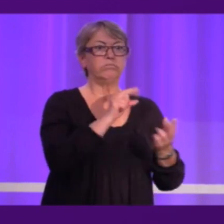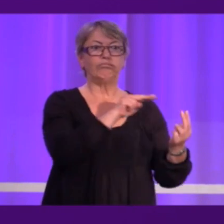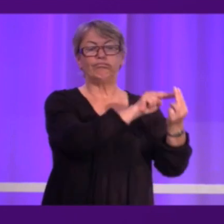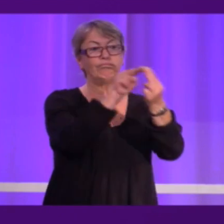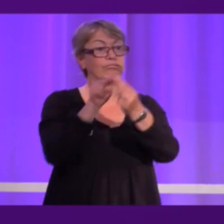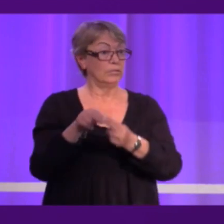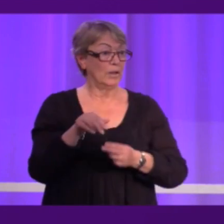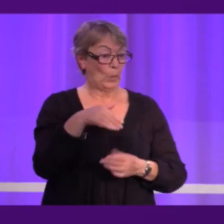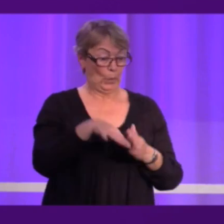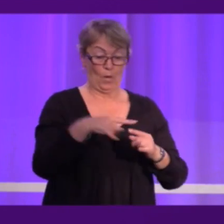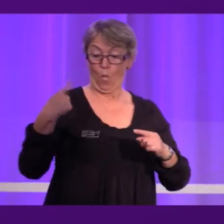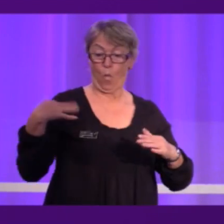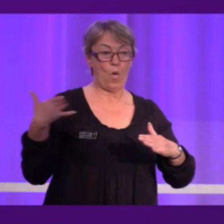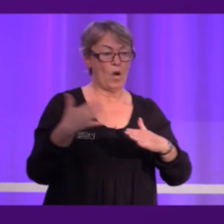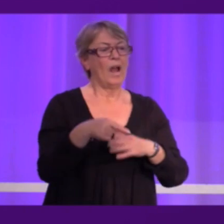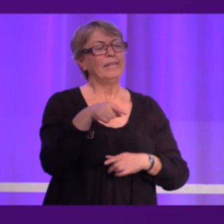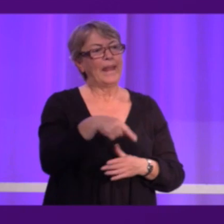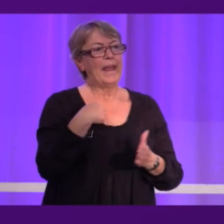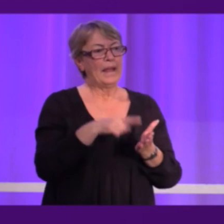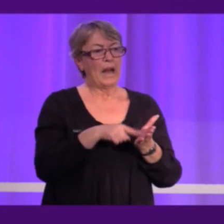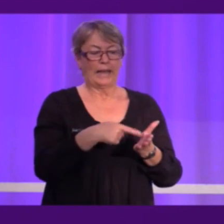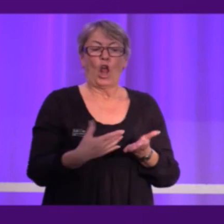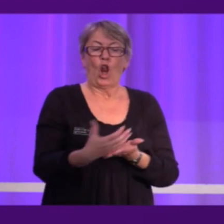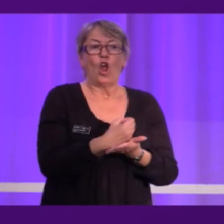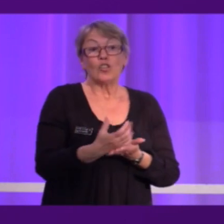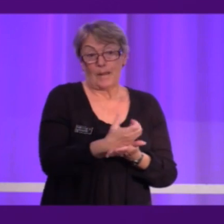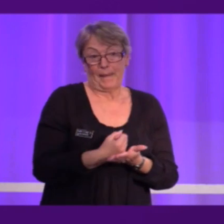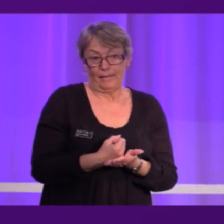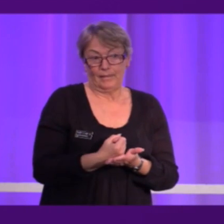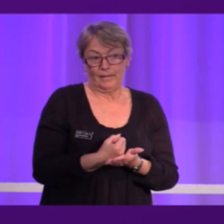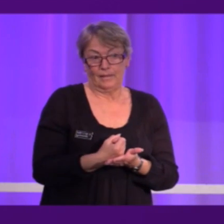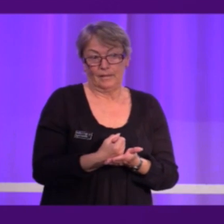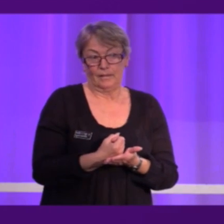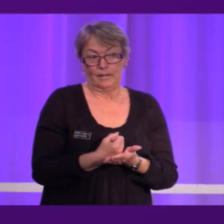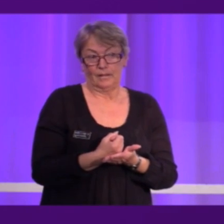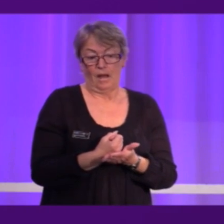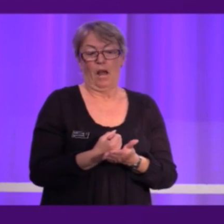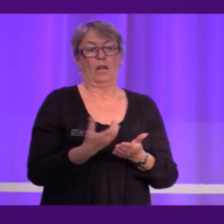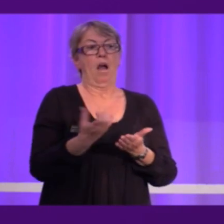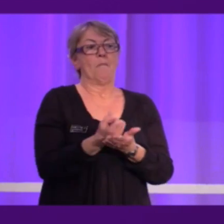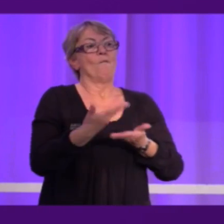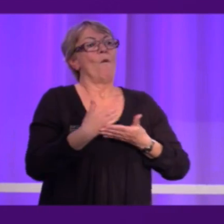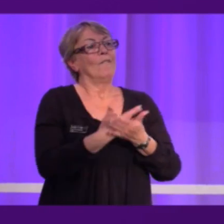åren. Och det kallar jag ju lönsamhet och att öppna upp till fler kunder.